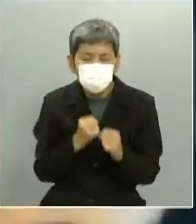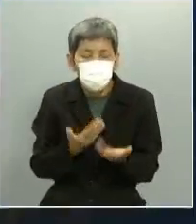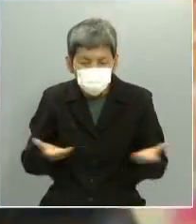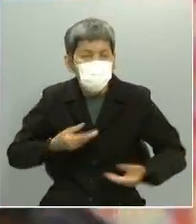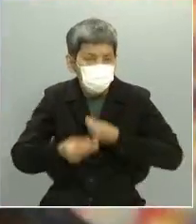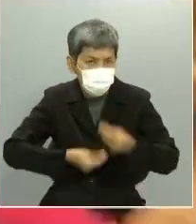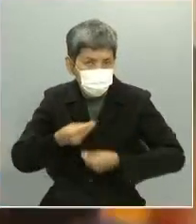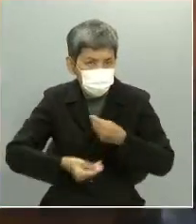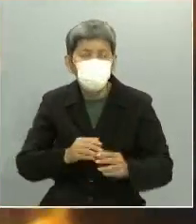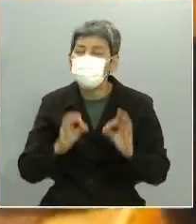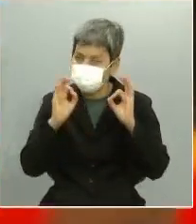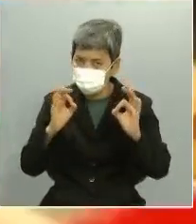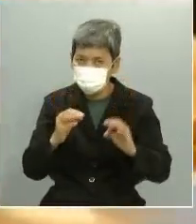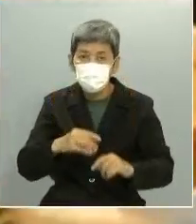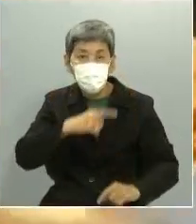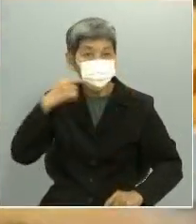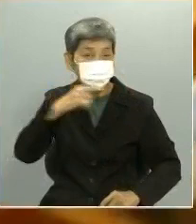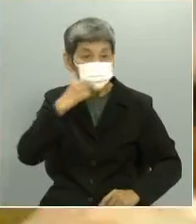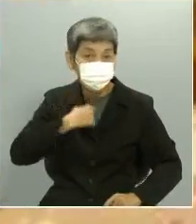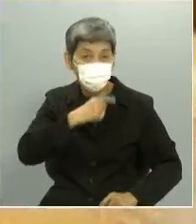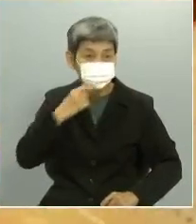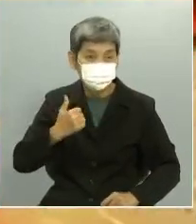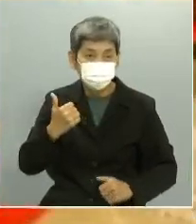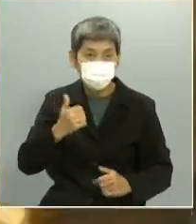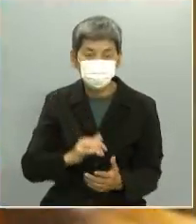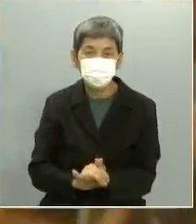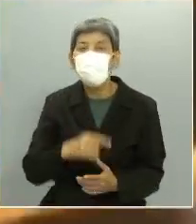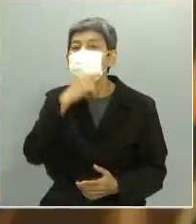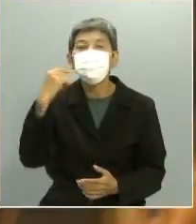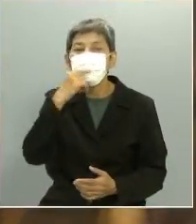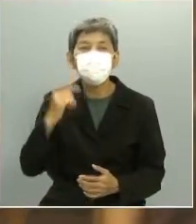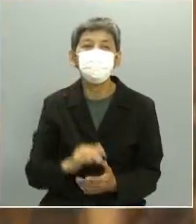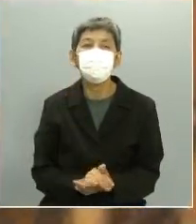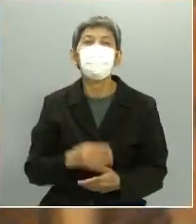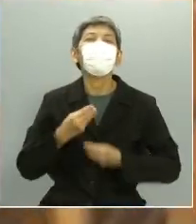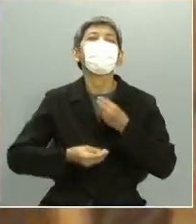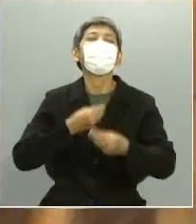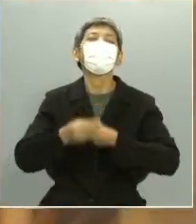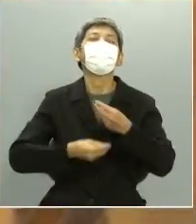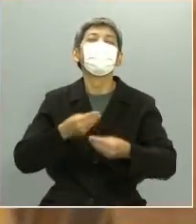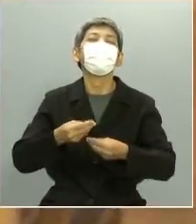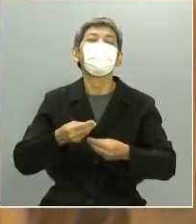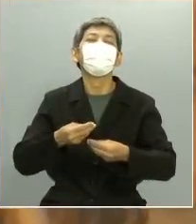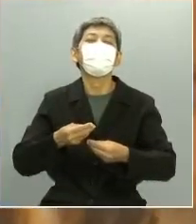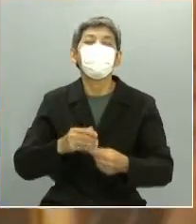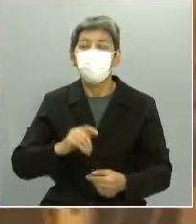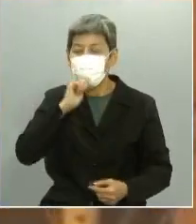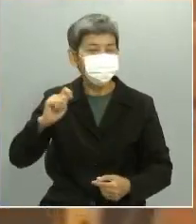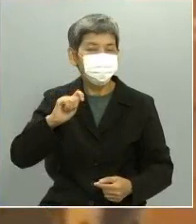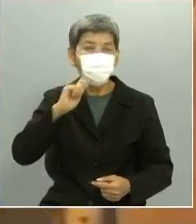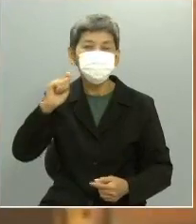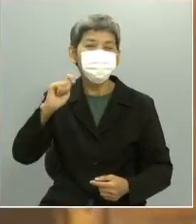าจารย ์โอเคขออนุญาตกินโชว์เลยได้ไหม กินโชว ์ ได้เลย รีวิวหน่อยนะครับท่าน พ่อค้าอยู่ที่จะกล้ารีวิวไหมวะ กล้าเอาเลยจ้า